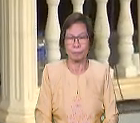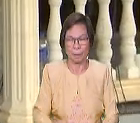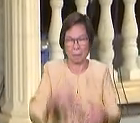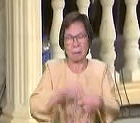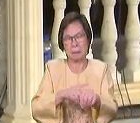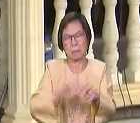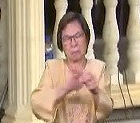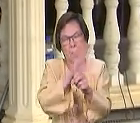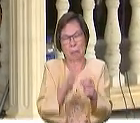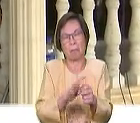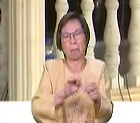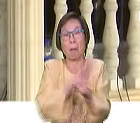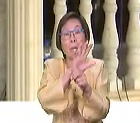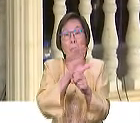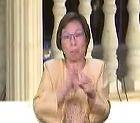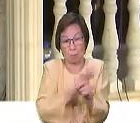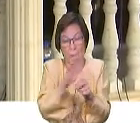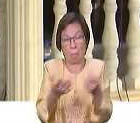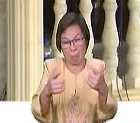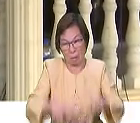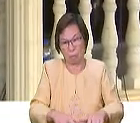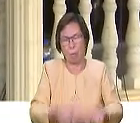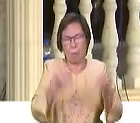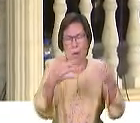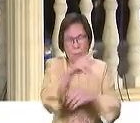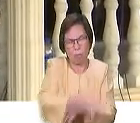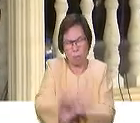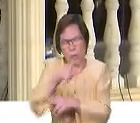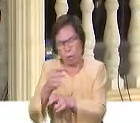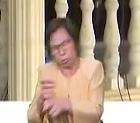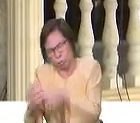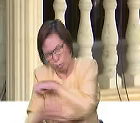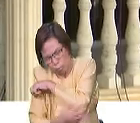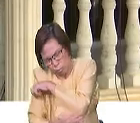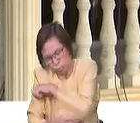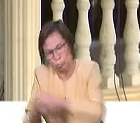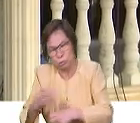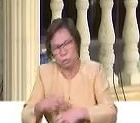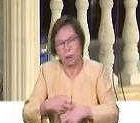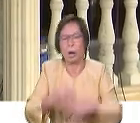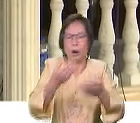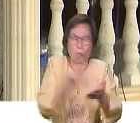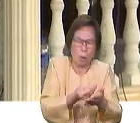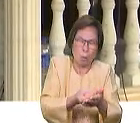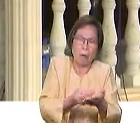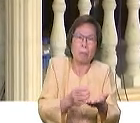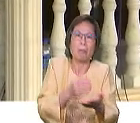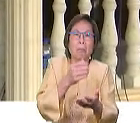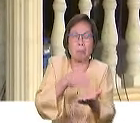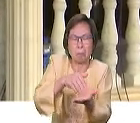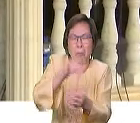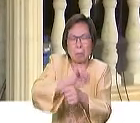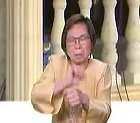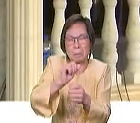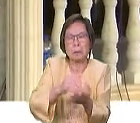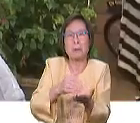ni kan. Ramai penduduk kita, yang rakyat-rakyat kita yang agak susah sikit, hilang pendapatan pun. Jadi saya